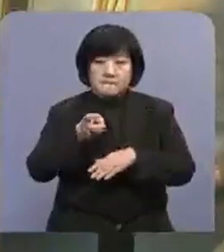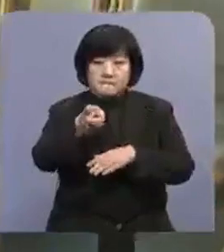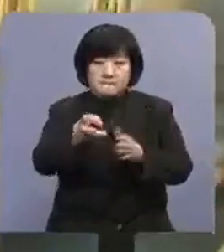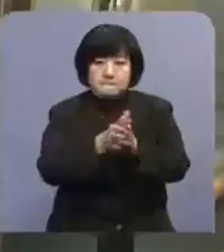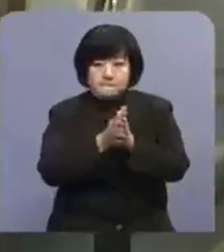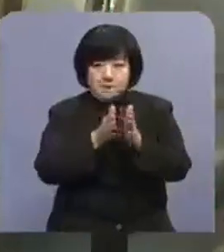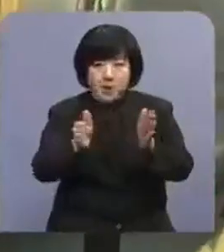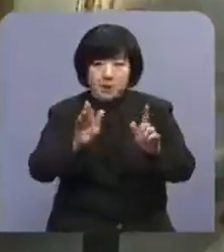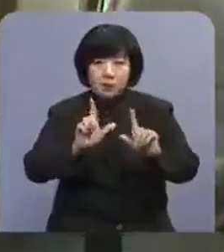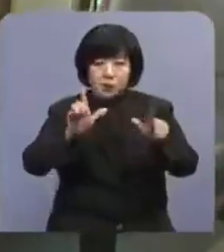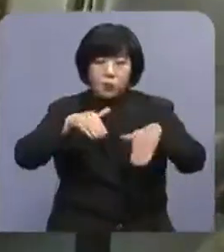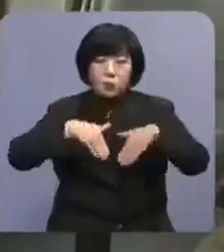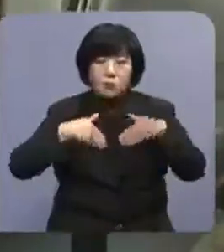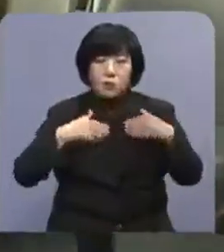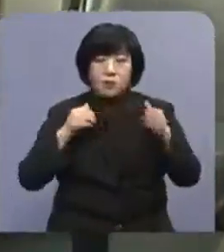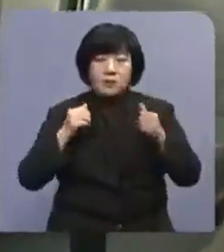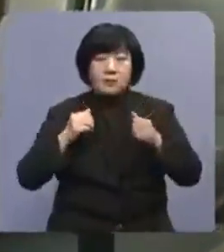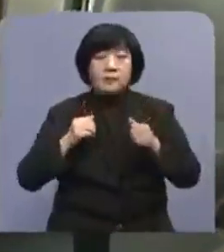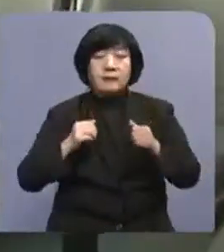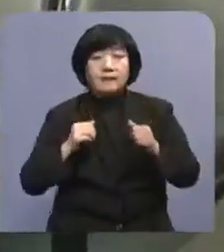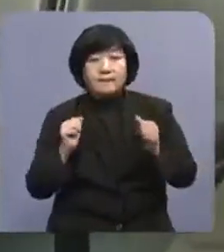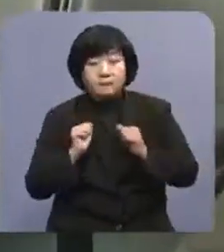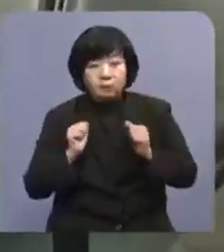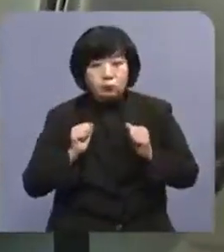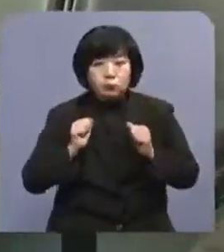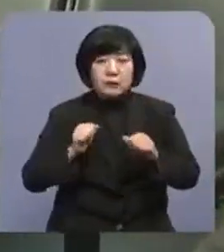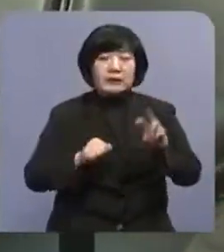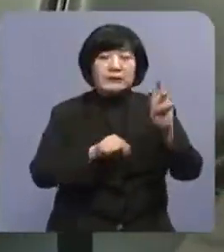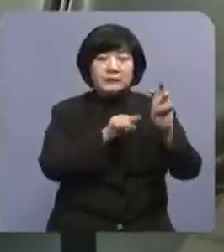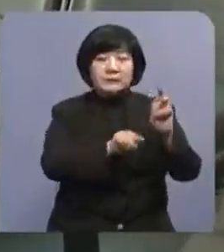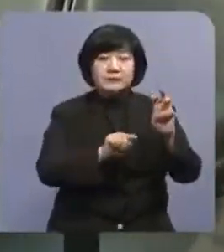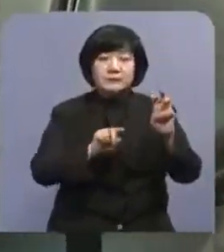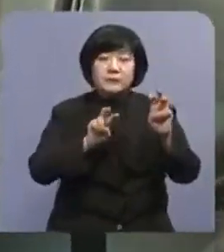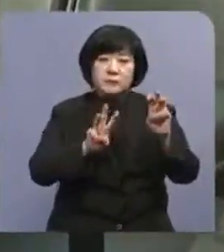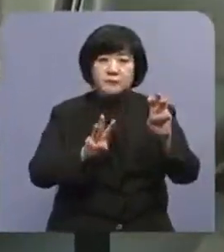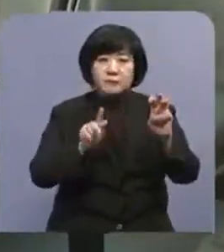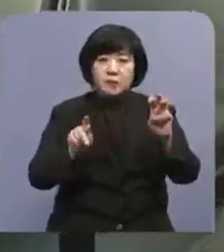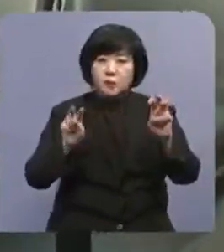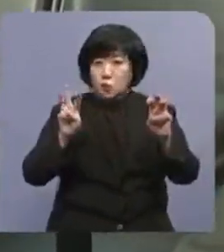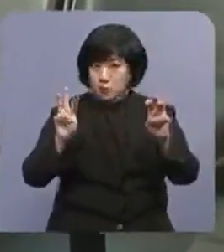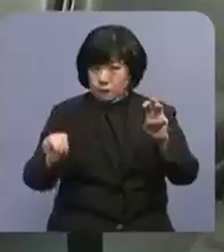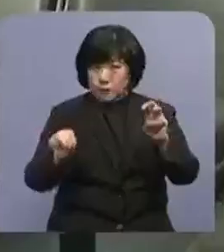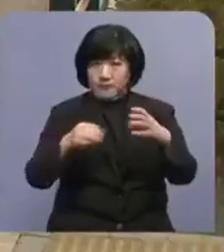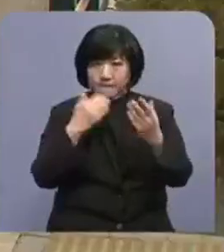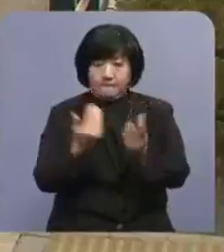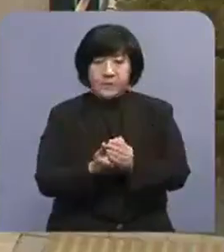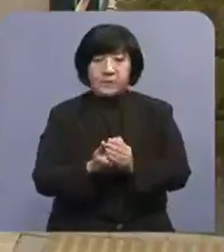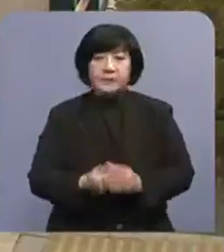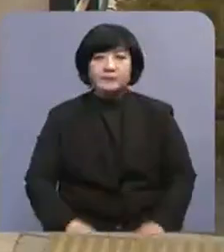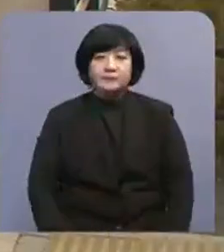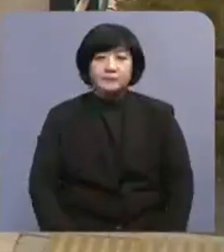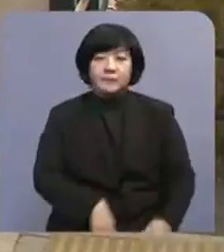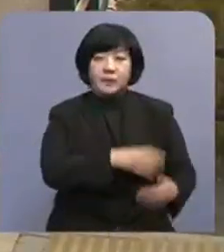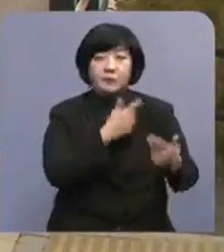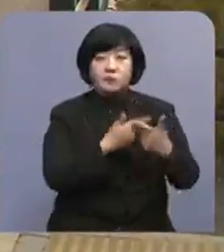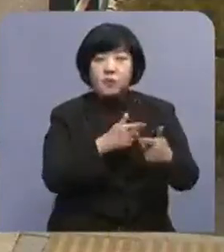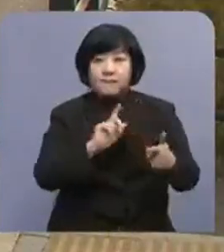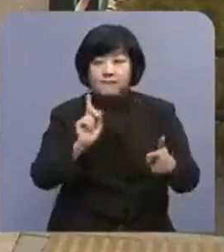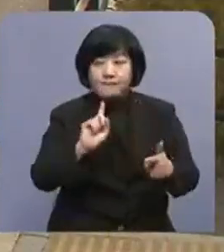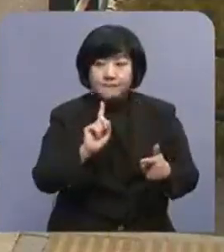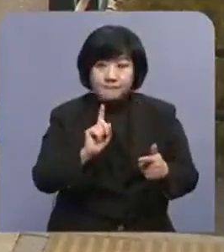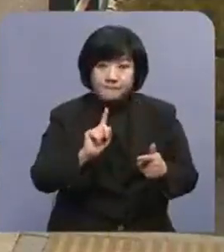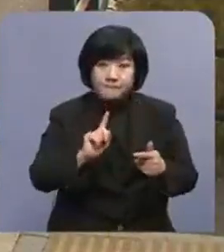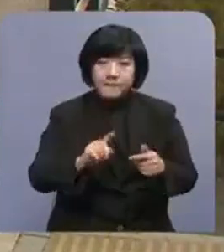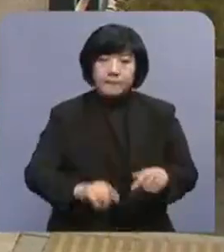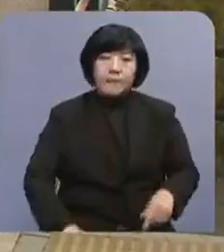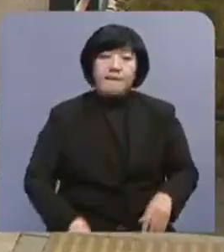동서와 남북측을 잇는 BRT 교통체계 30.3km 구간이 완성됐습니다. 부산시는 BRT